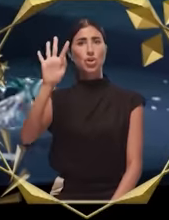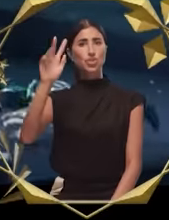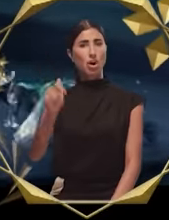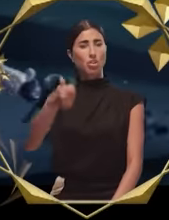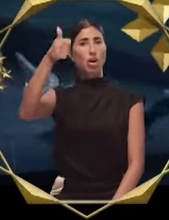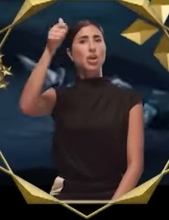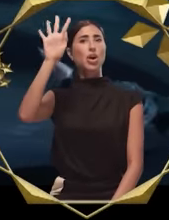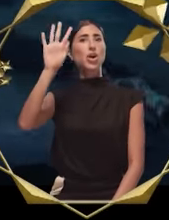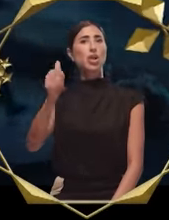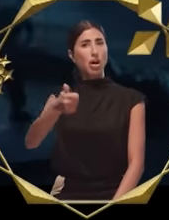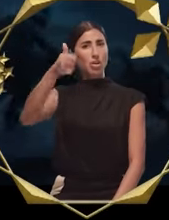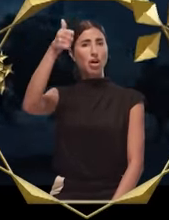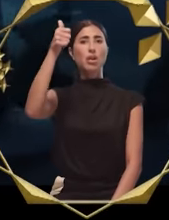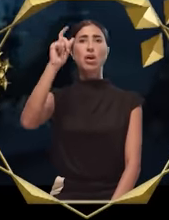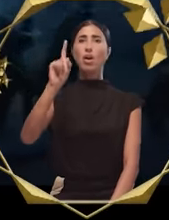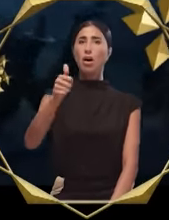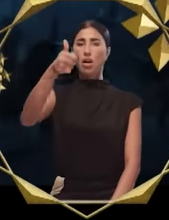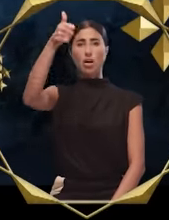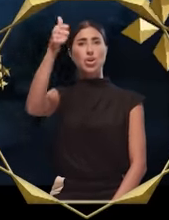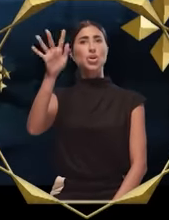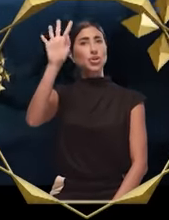شرارة شرارة شرارة